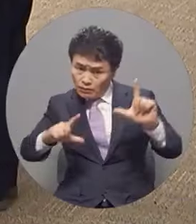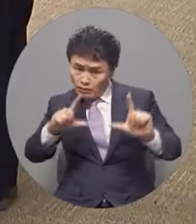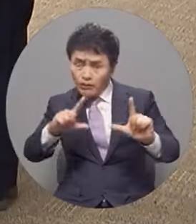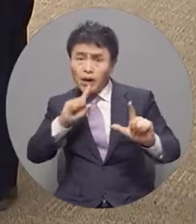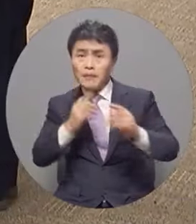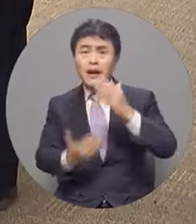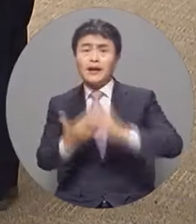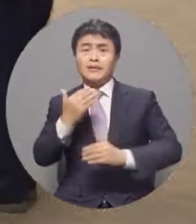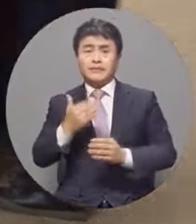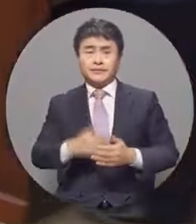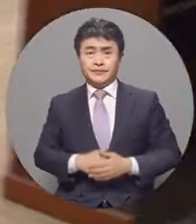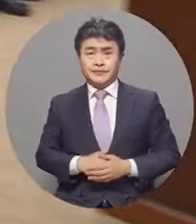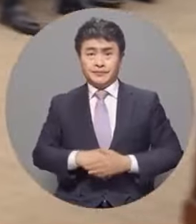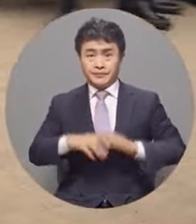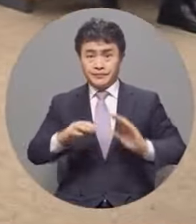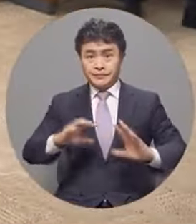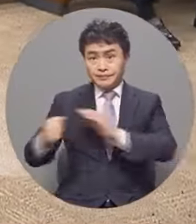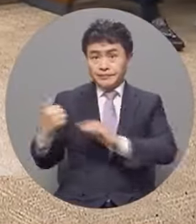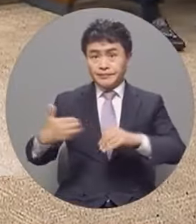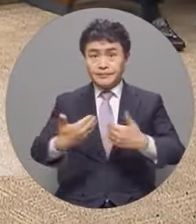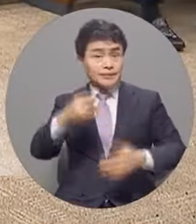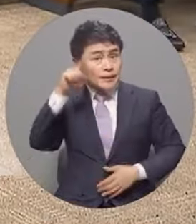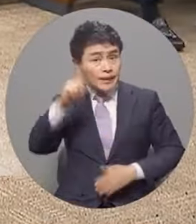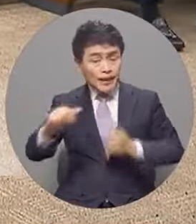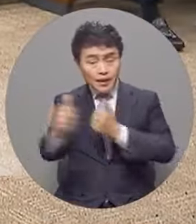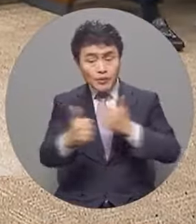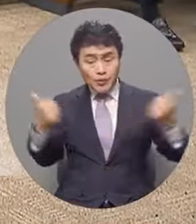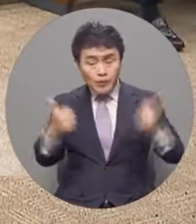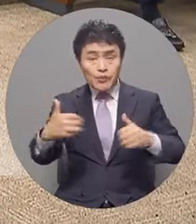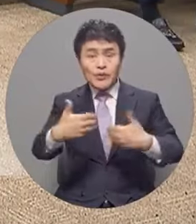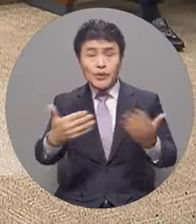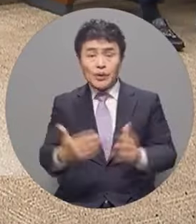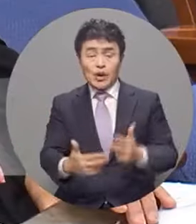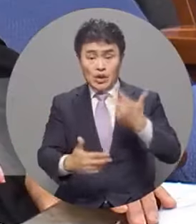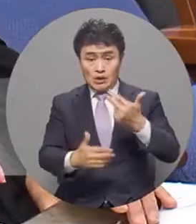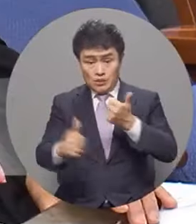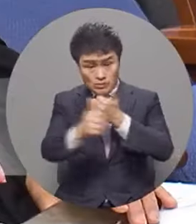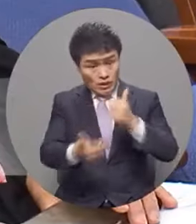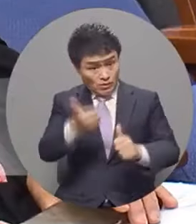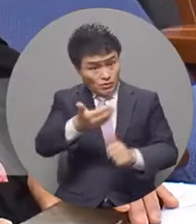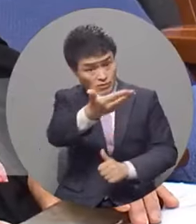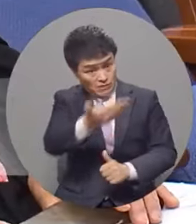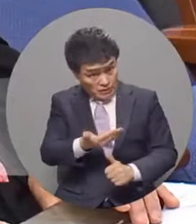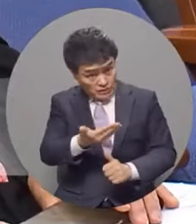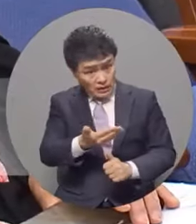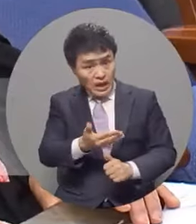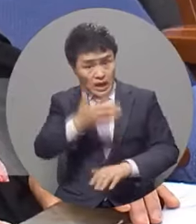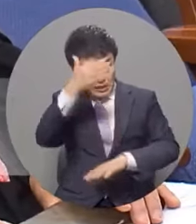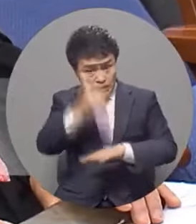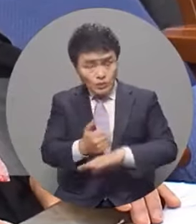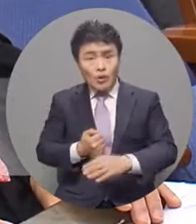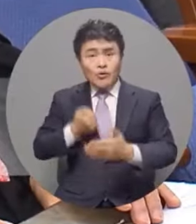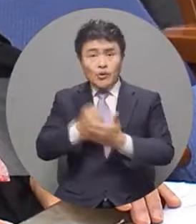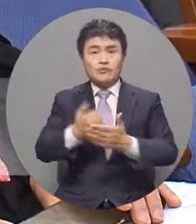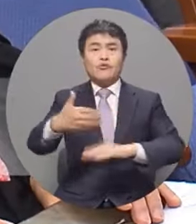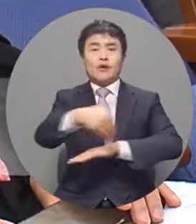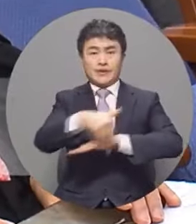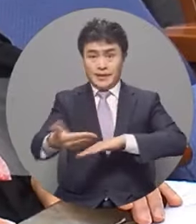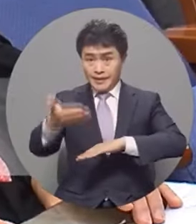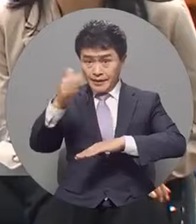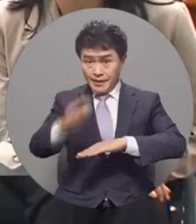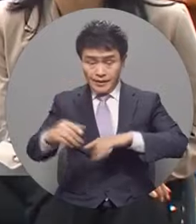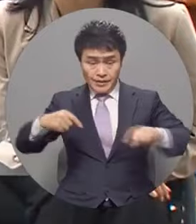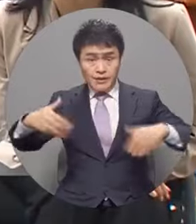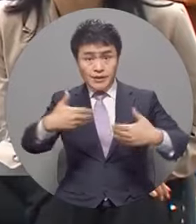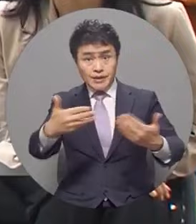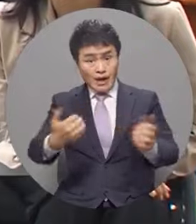분석도 나옵니다. 국민의힘은 내일 의원총회에서 7개 상임위를 받아들일지 최종 결정할 계획인데